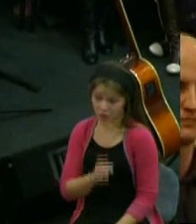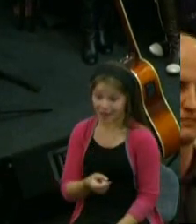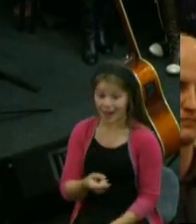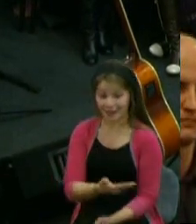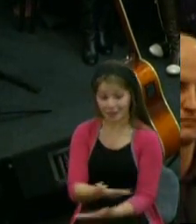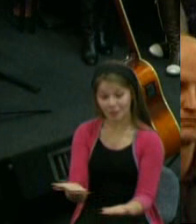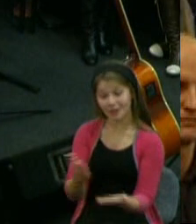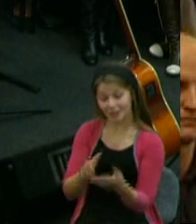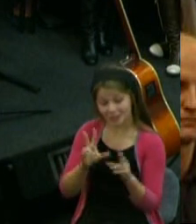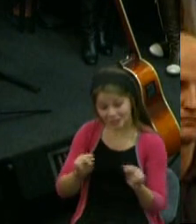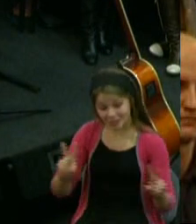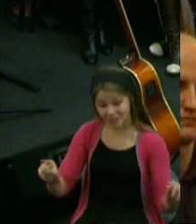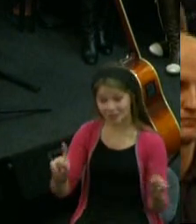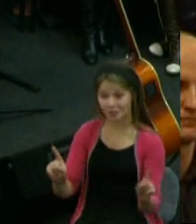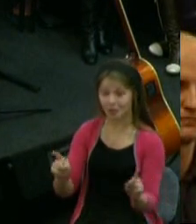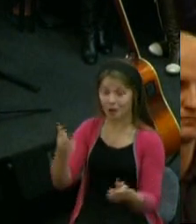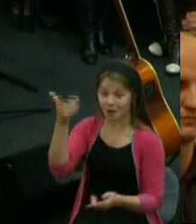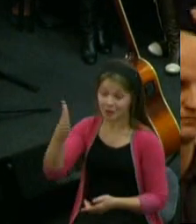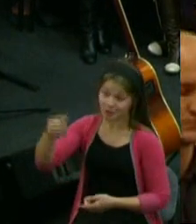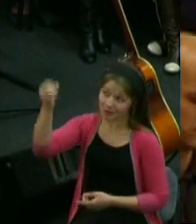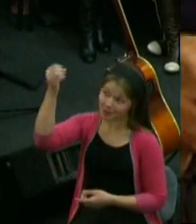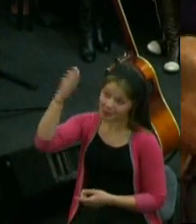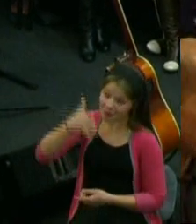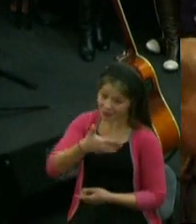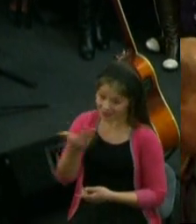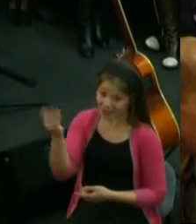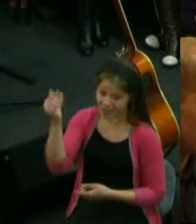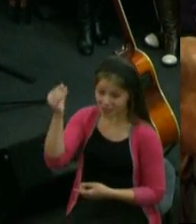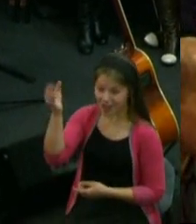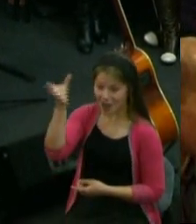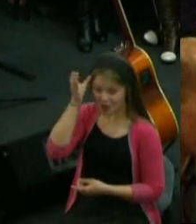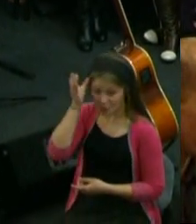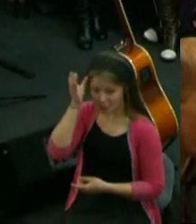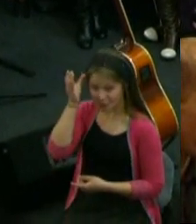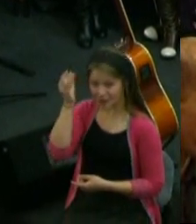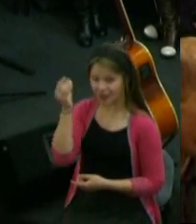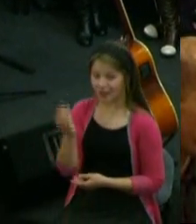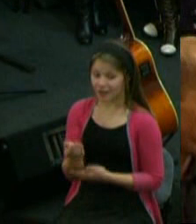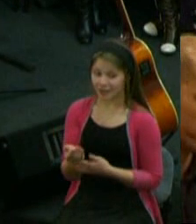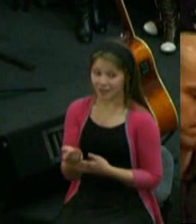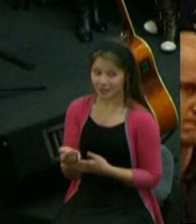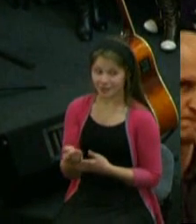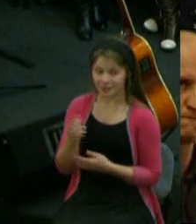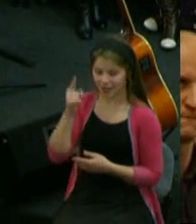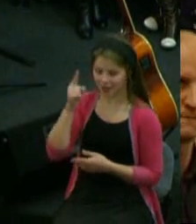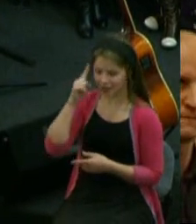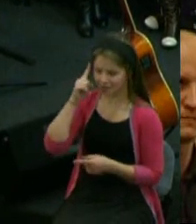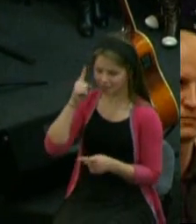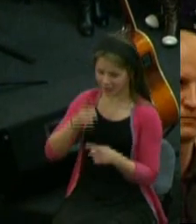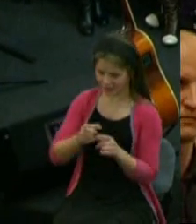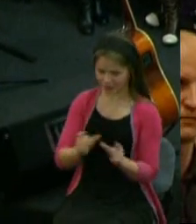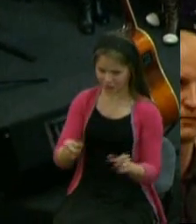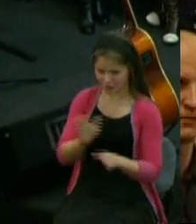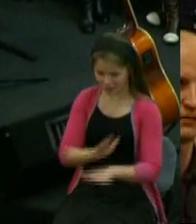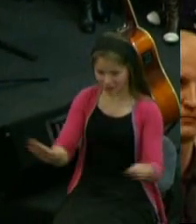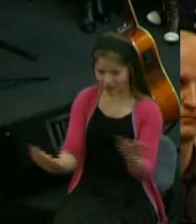і сестри, ми є щасливі з вами в тому, що Господь просвітив наш разум. Як браті переді мною співали, Його кров, вона очистила